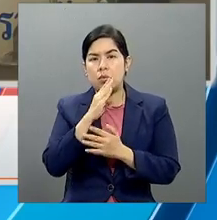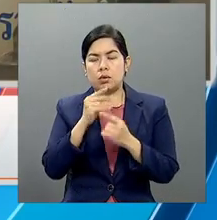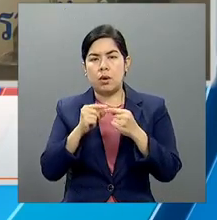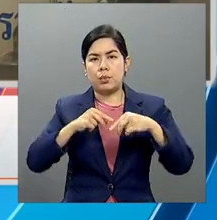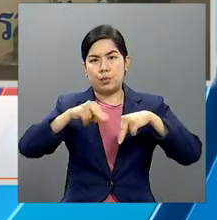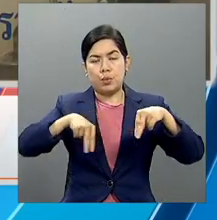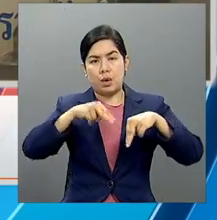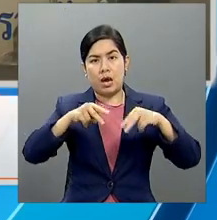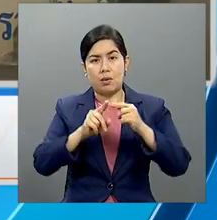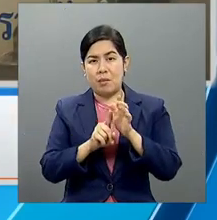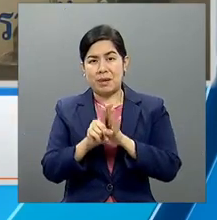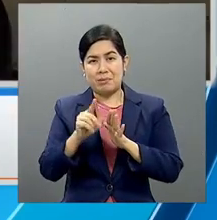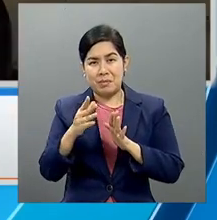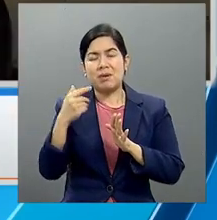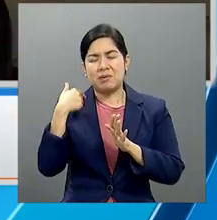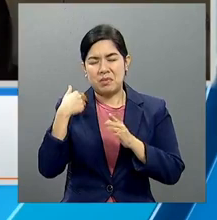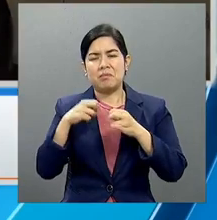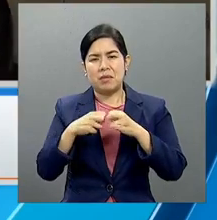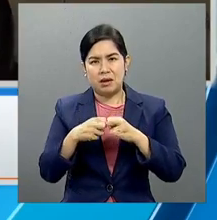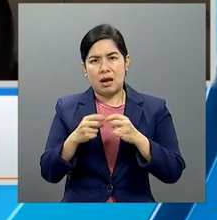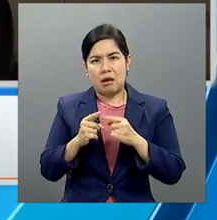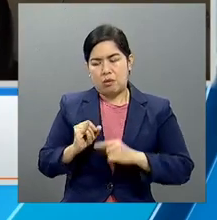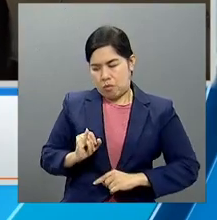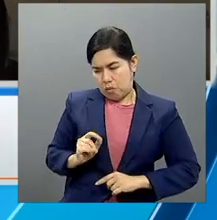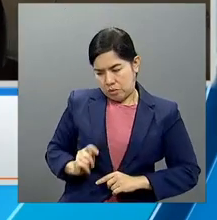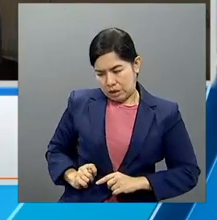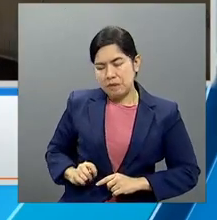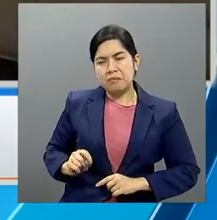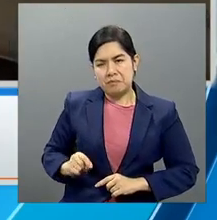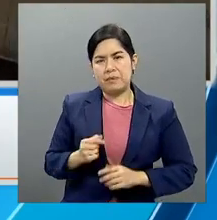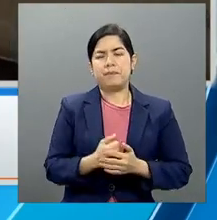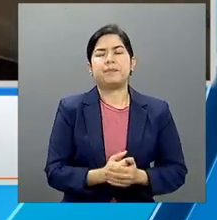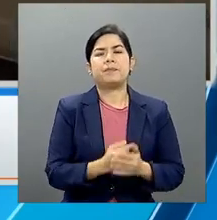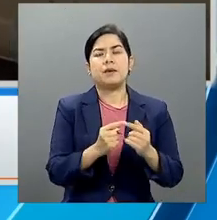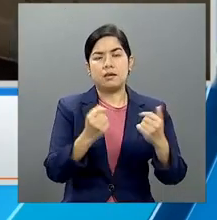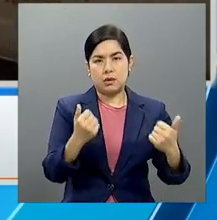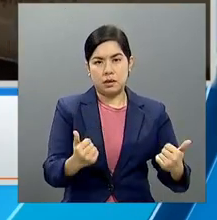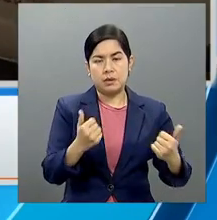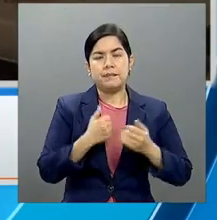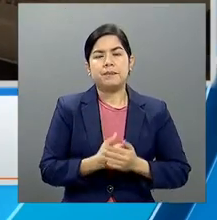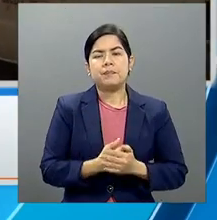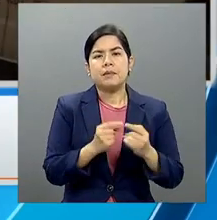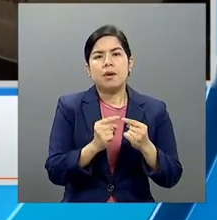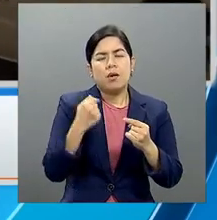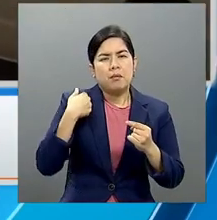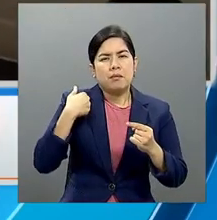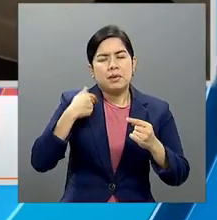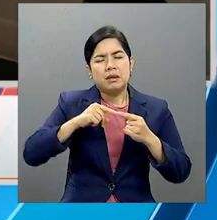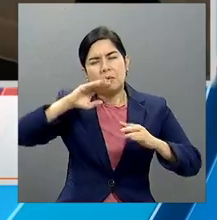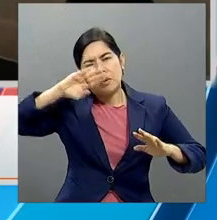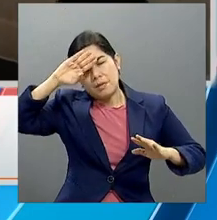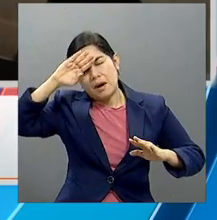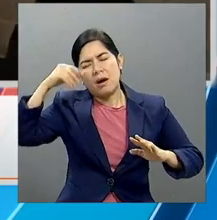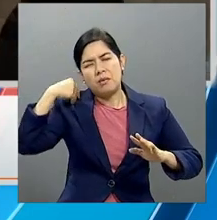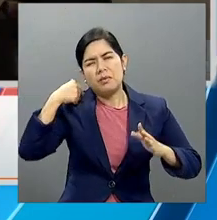ลทำให้เกิดโรคไตเสื่อมตามมาได้เช่นเดียวกันรวมถึงในปัจจุบันเนี่ยเวลาที่มีอาการเจ็บป่วยหรือว่ามีอาการเจ็บปวด